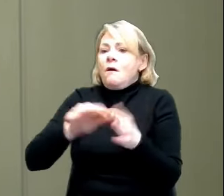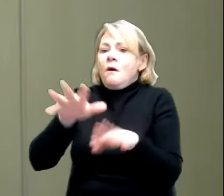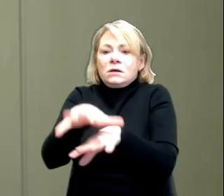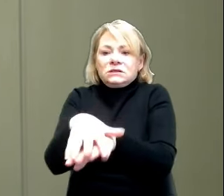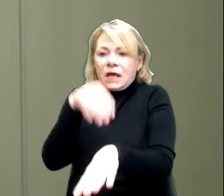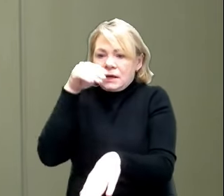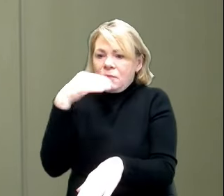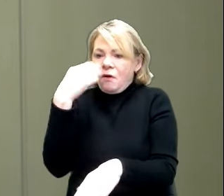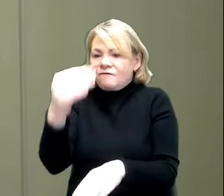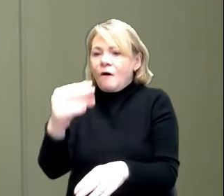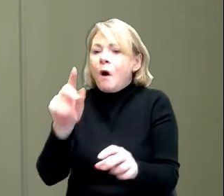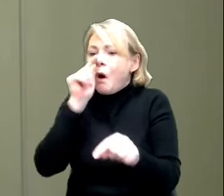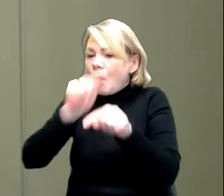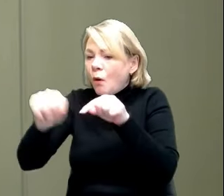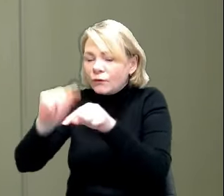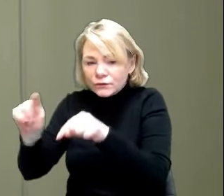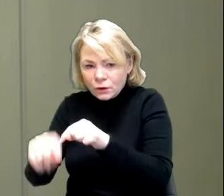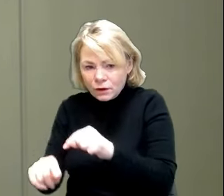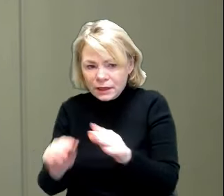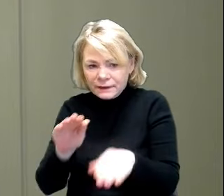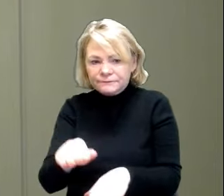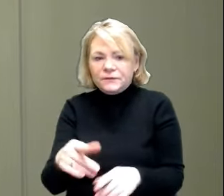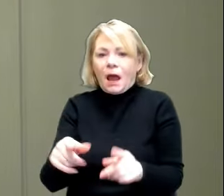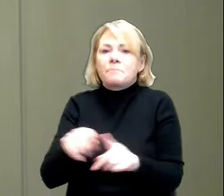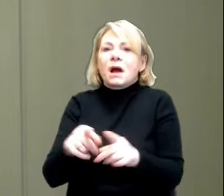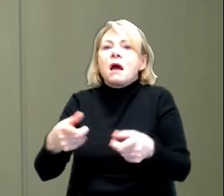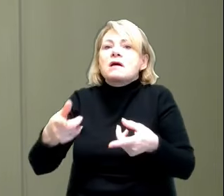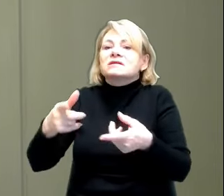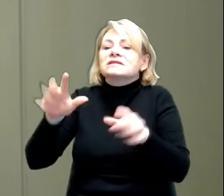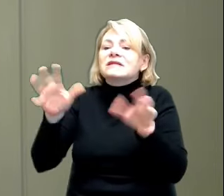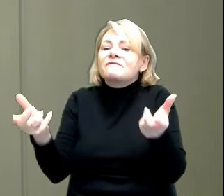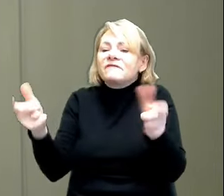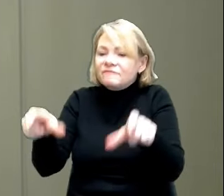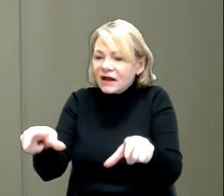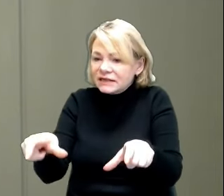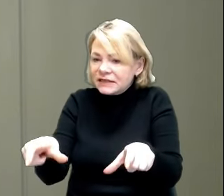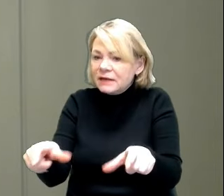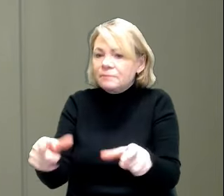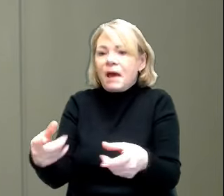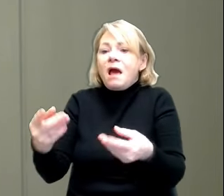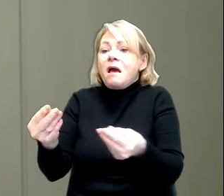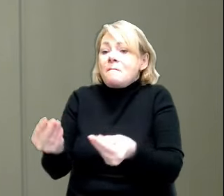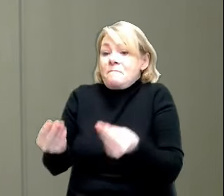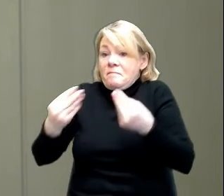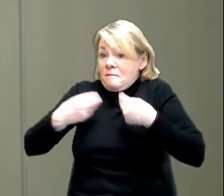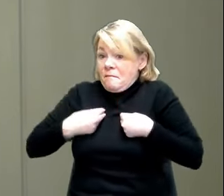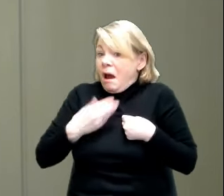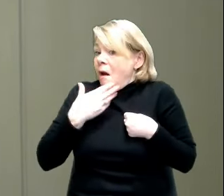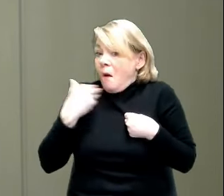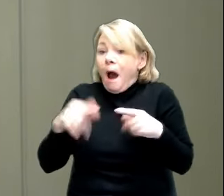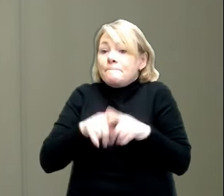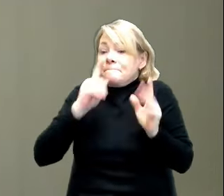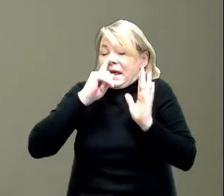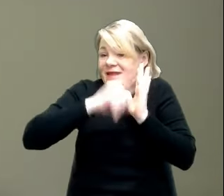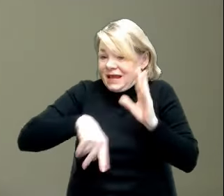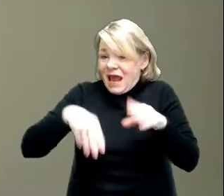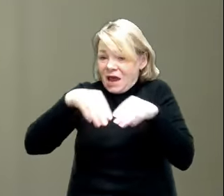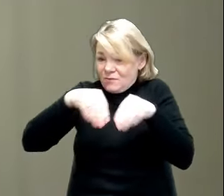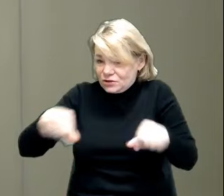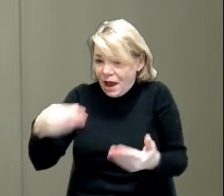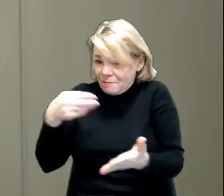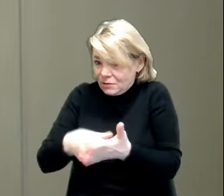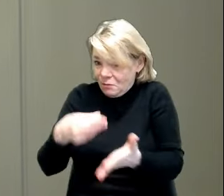pati valdydama žemė patikėjimo teisę neturi teisės prašyti jokio mokesčio už jį kol neatsisako tos žemės